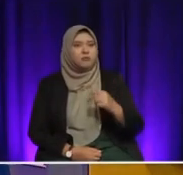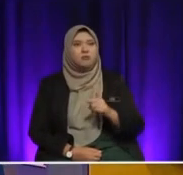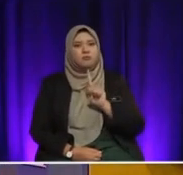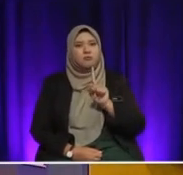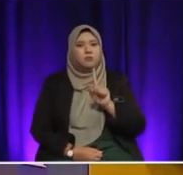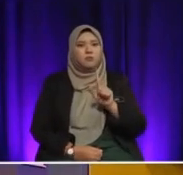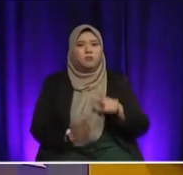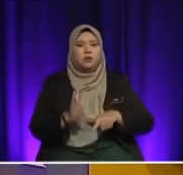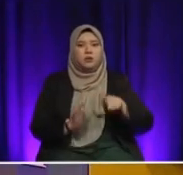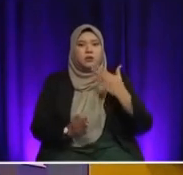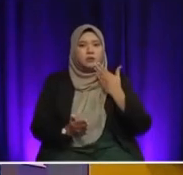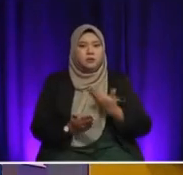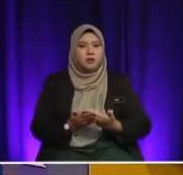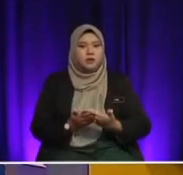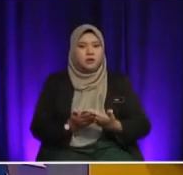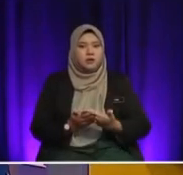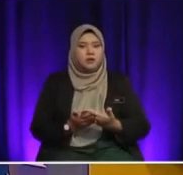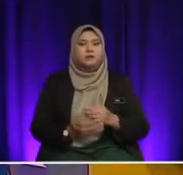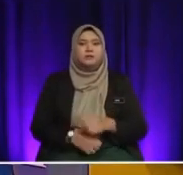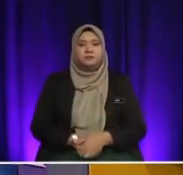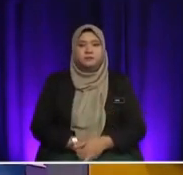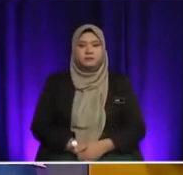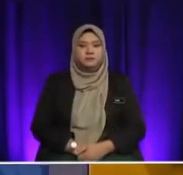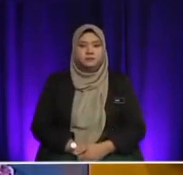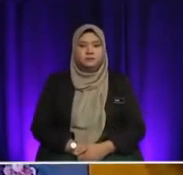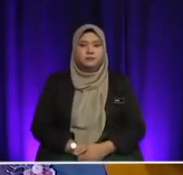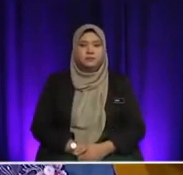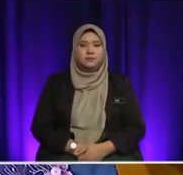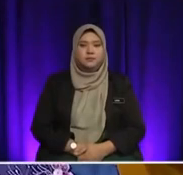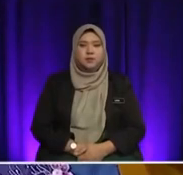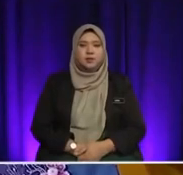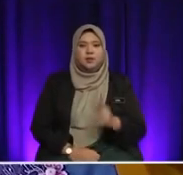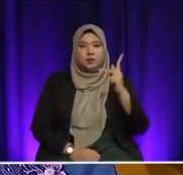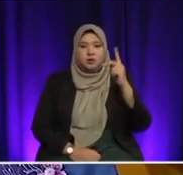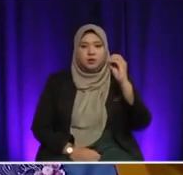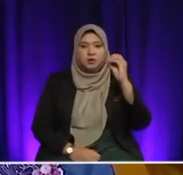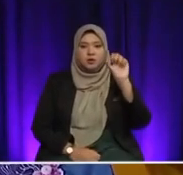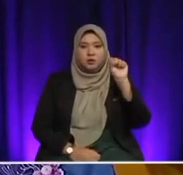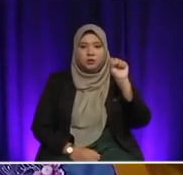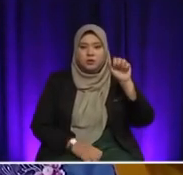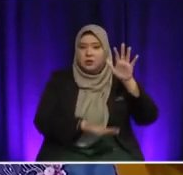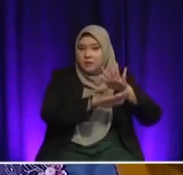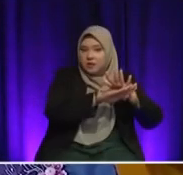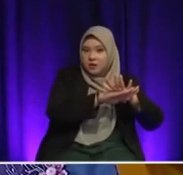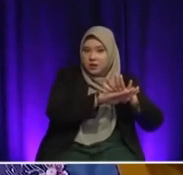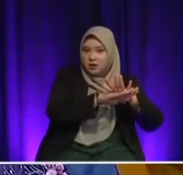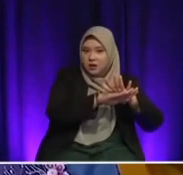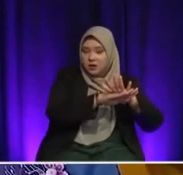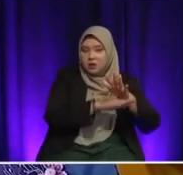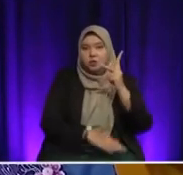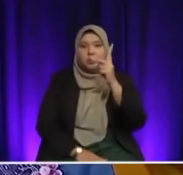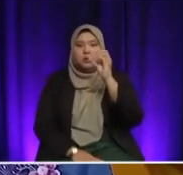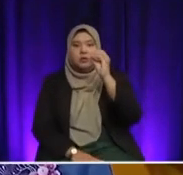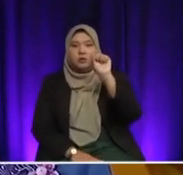Dan juga kalau apa tujuan dia, kalau dalam bisnes atau dalam perniagaan. Sebab sebenarnya murid MPV